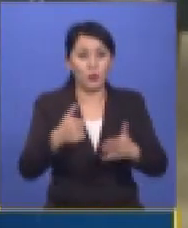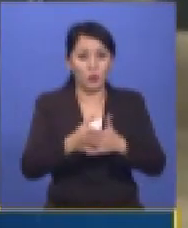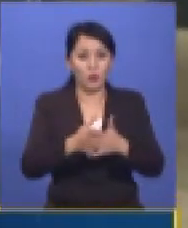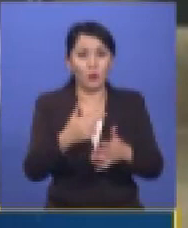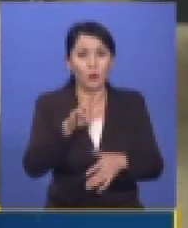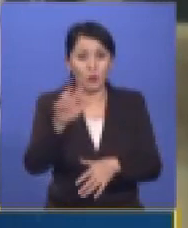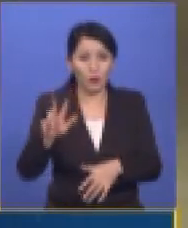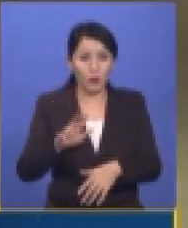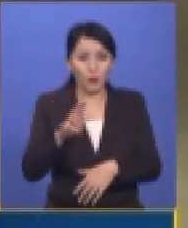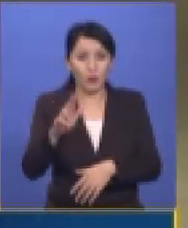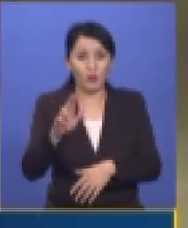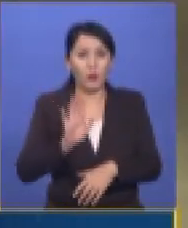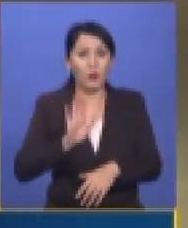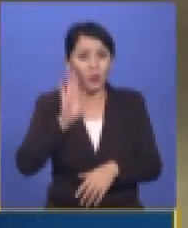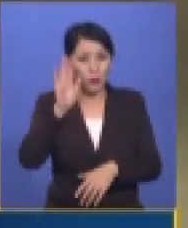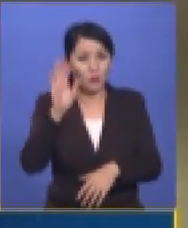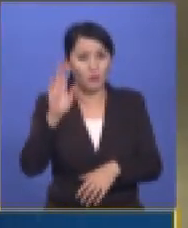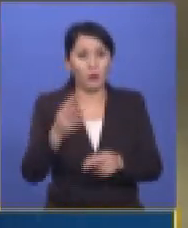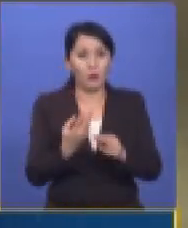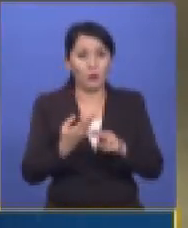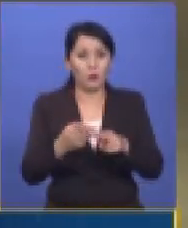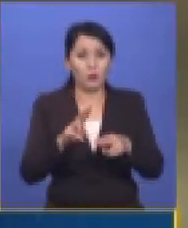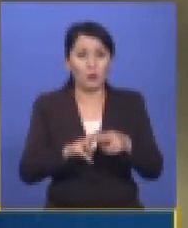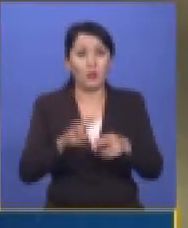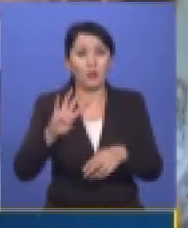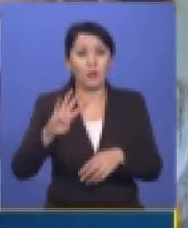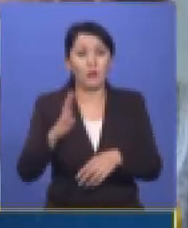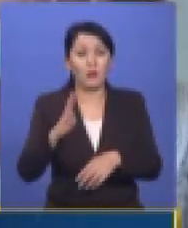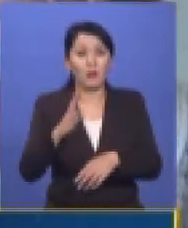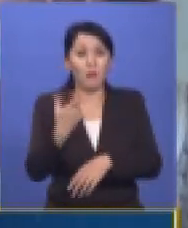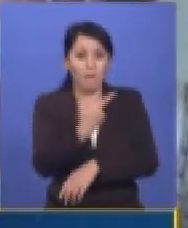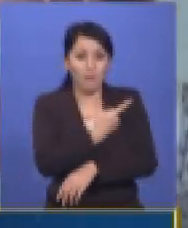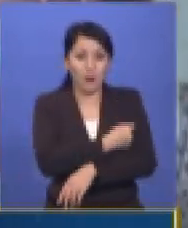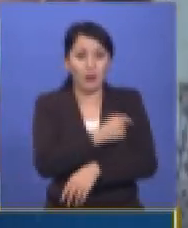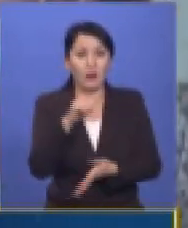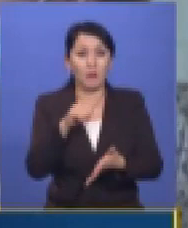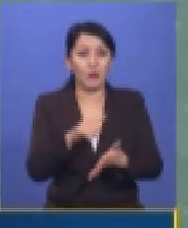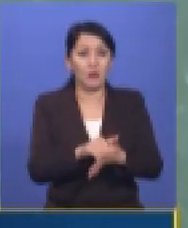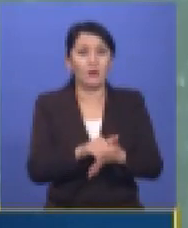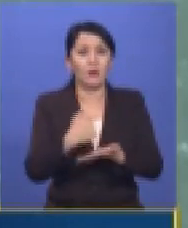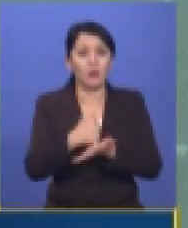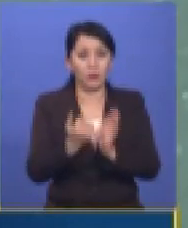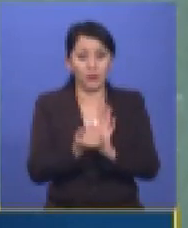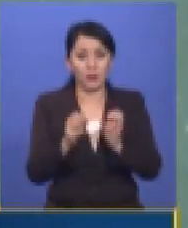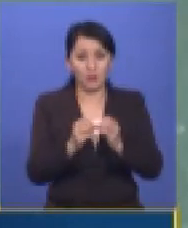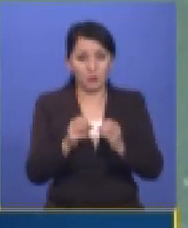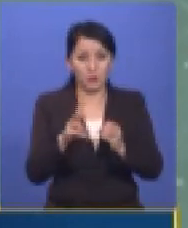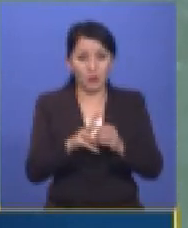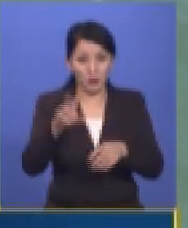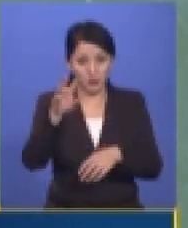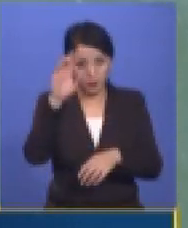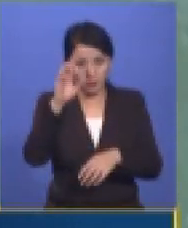дейін немесе таңғы 5-ке дейін ұзартылды. 4-ші, осыған дейін вакцинация паспорттары жарамды деп танылған 13 елдің